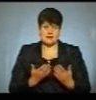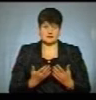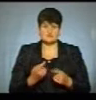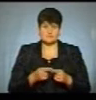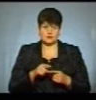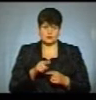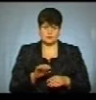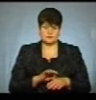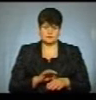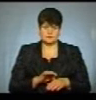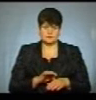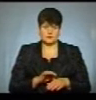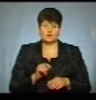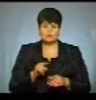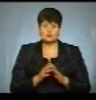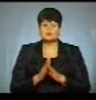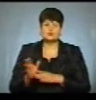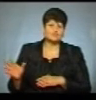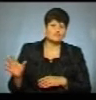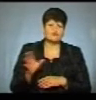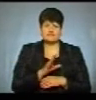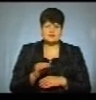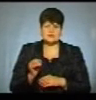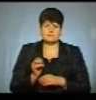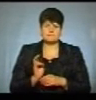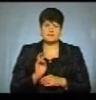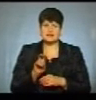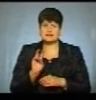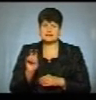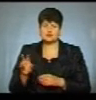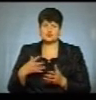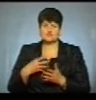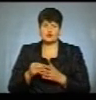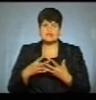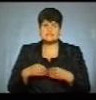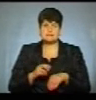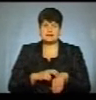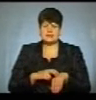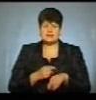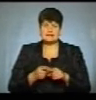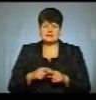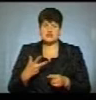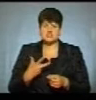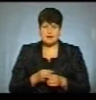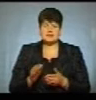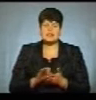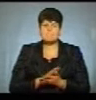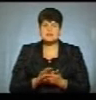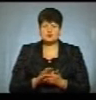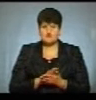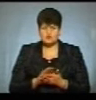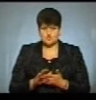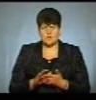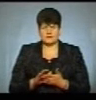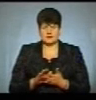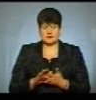від даного збудника. Тому закликаю всіх іти до своїх сімейних лікарів. І це щеплення безкоштовне, як ще раз